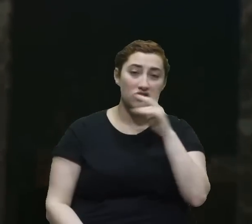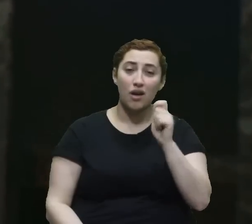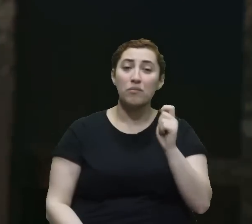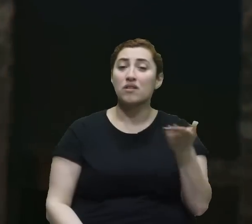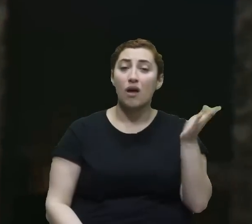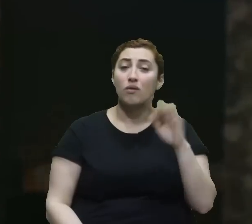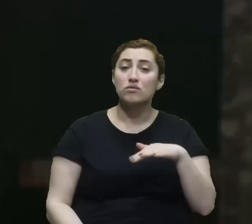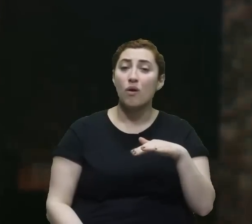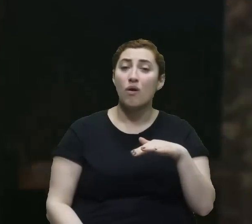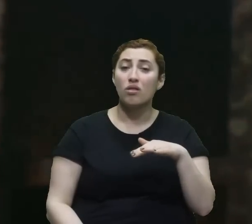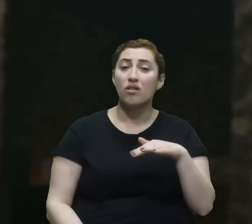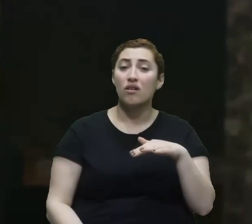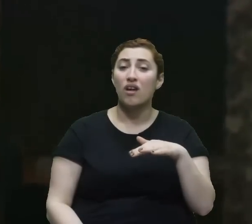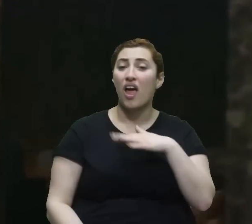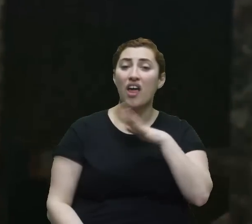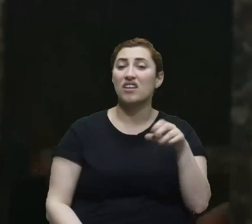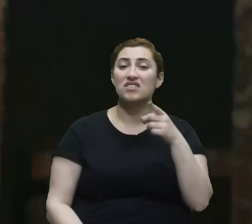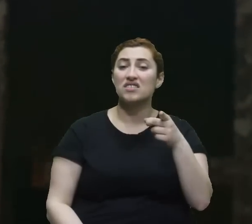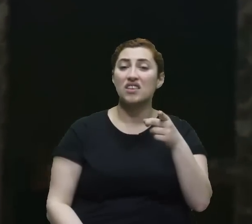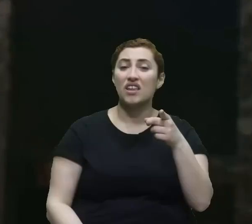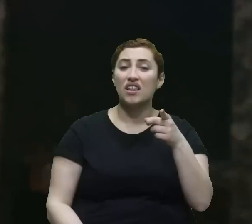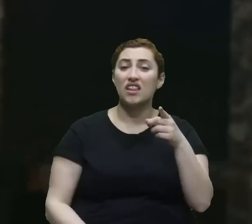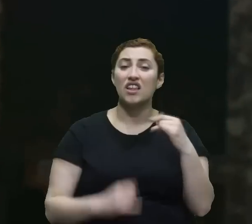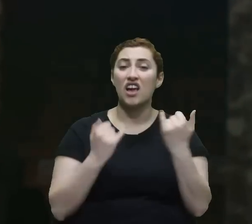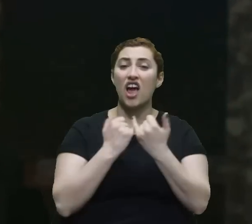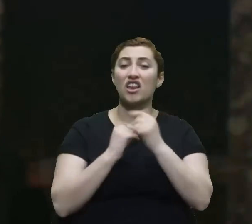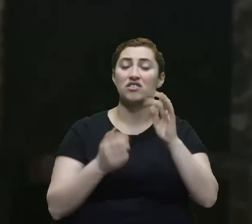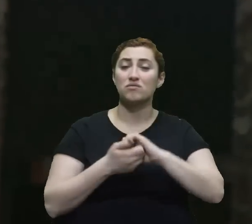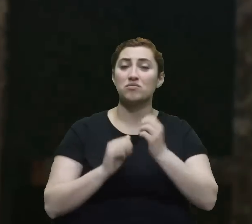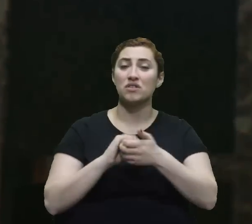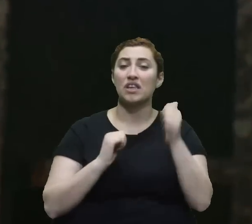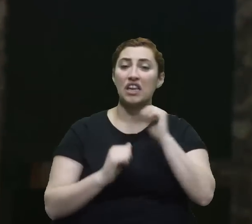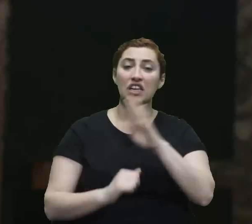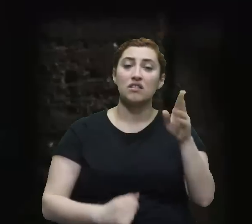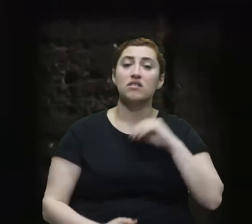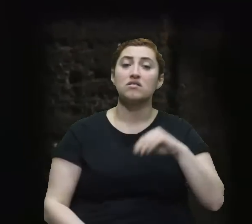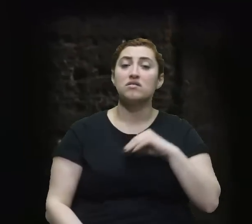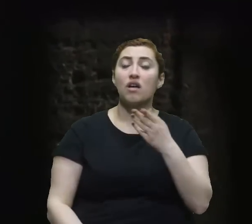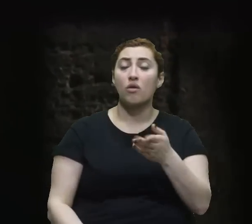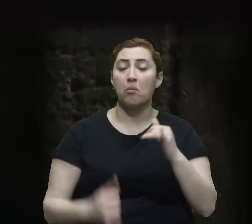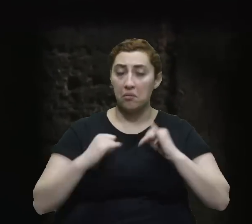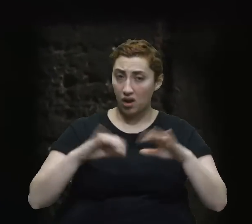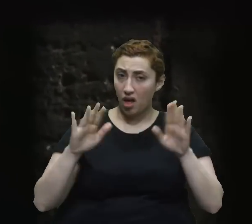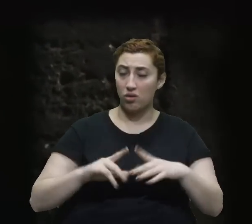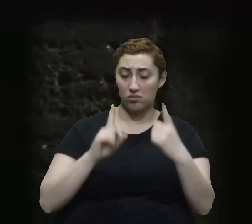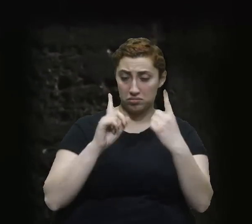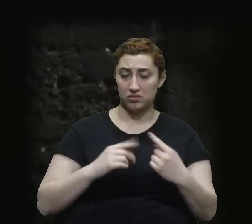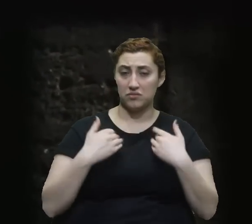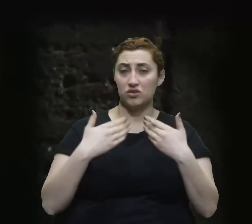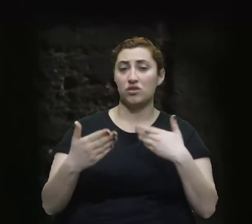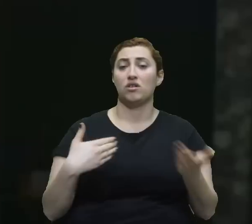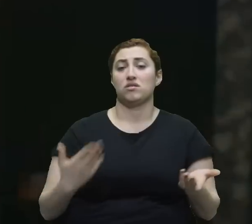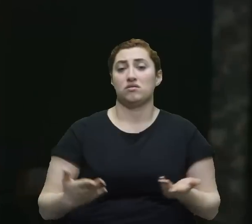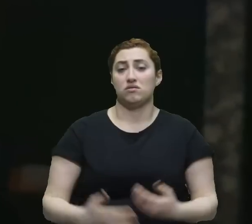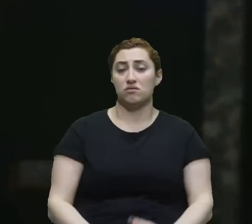yaptıktan sonra herkes senin kardeşler çetesine katıldığını zannediyor. Rahat ol ya, baş başayız.